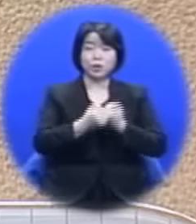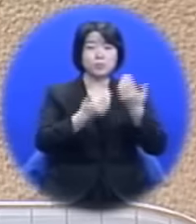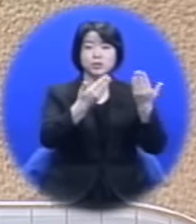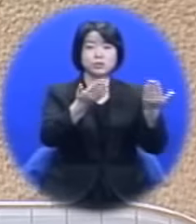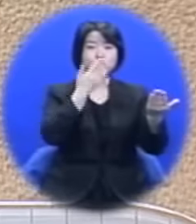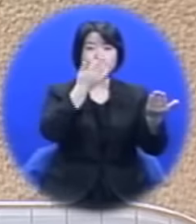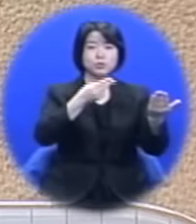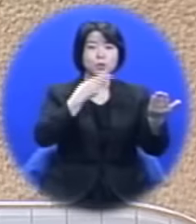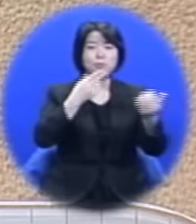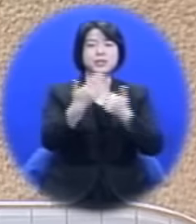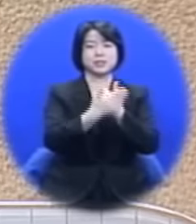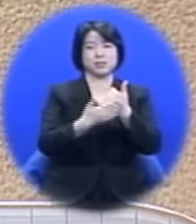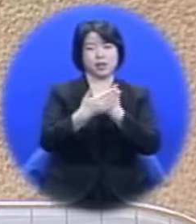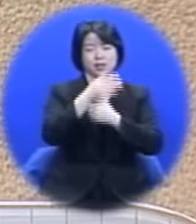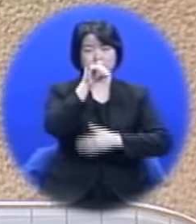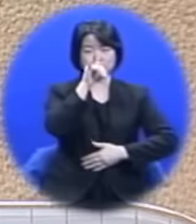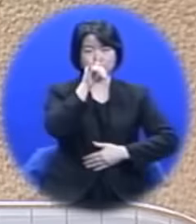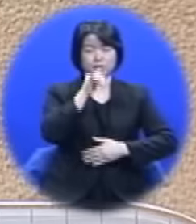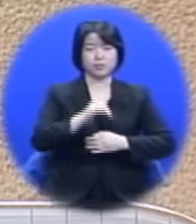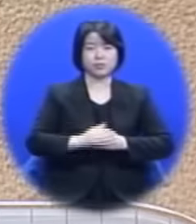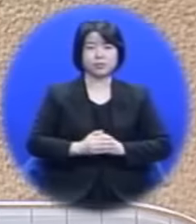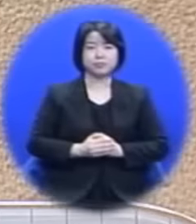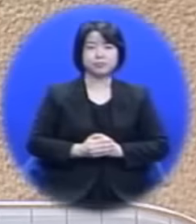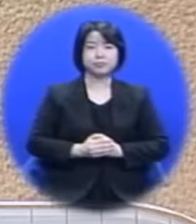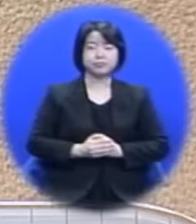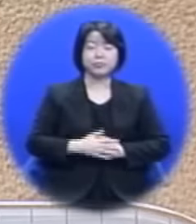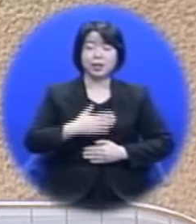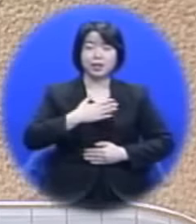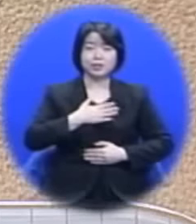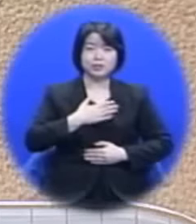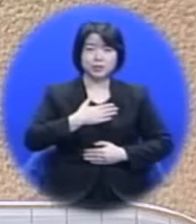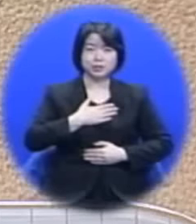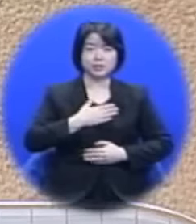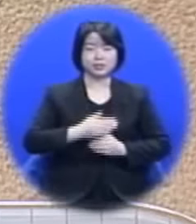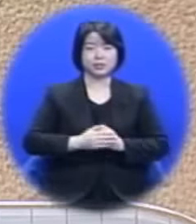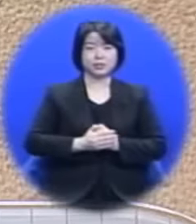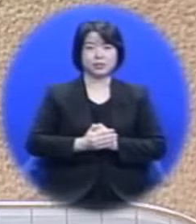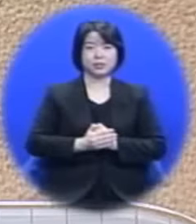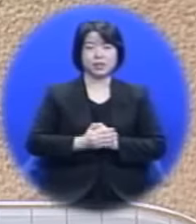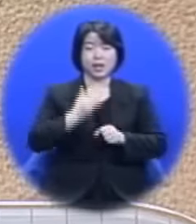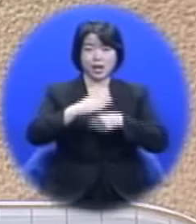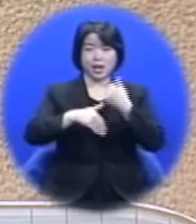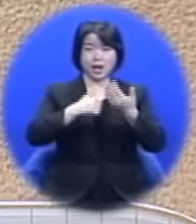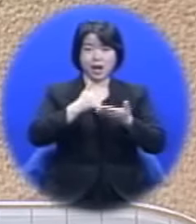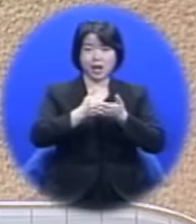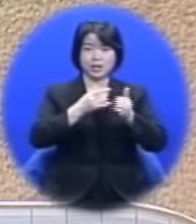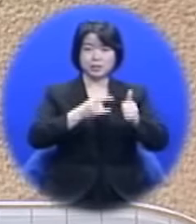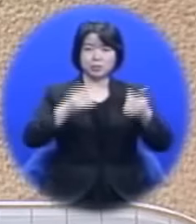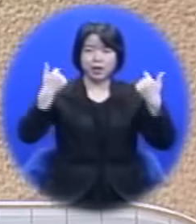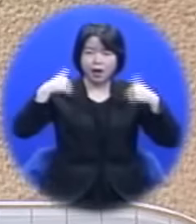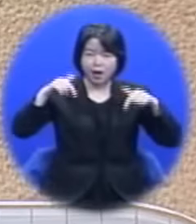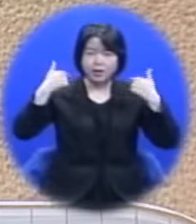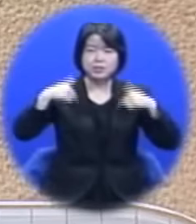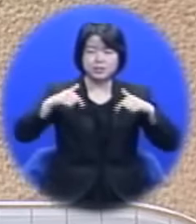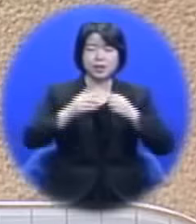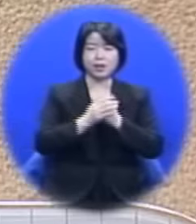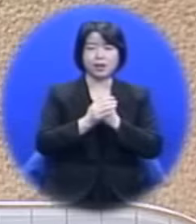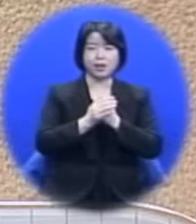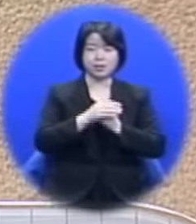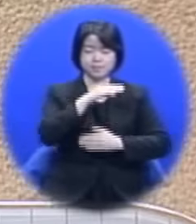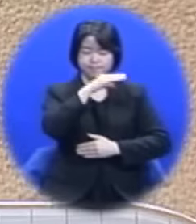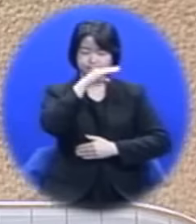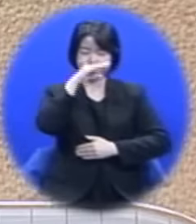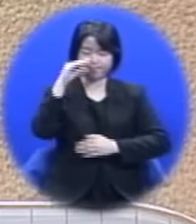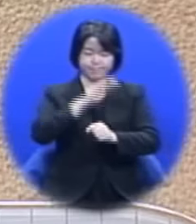은혜가 있었어요 저는 하나님께 늘 반듯하게